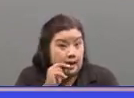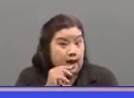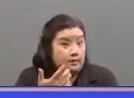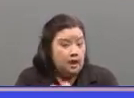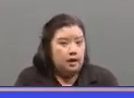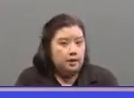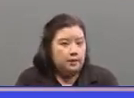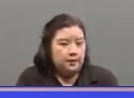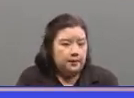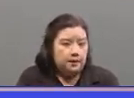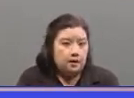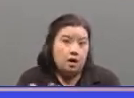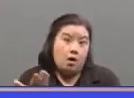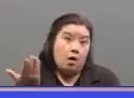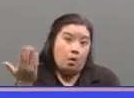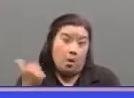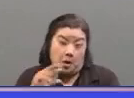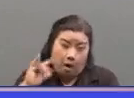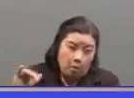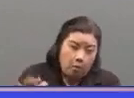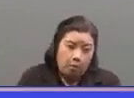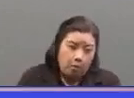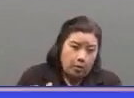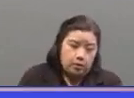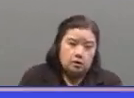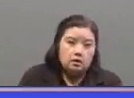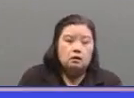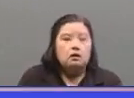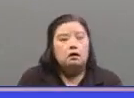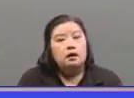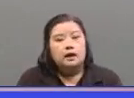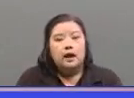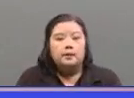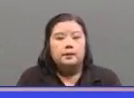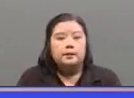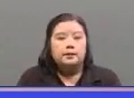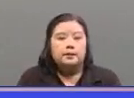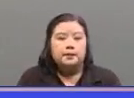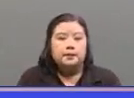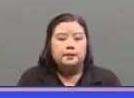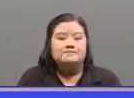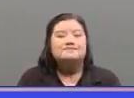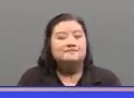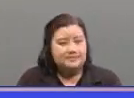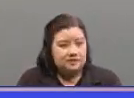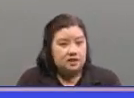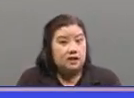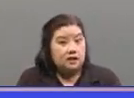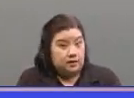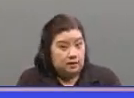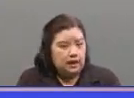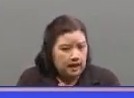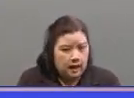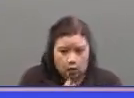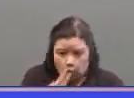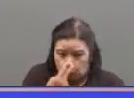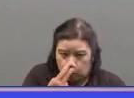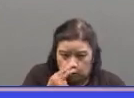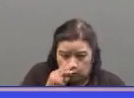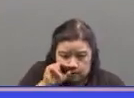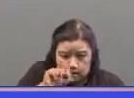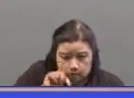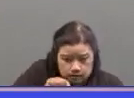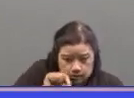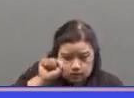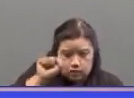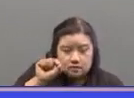ล้นเข้าแนวกั้นดินทรายนะคะที่กำลังก่อสร้างอยู่ด้วยก็ไหลเข้าท่วมแคมป์คนงานก่อสร้างนะคะผู้รับเหมา